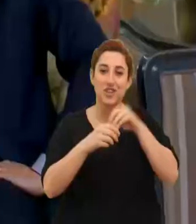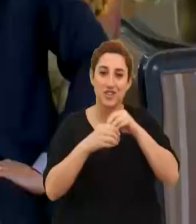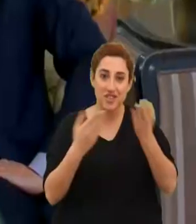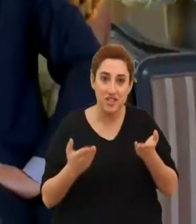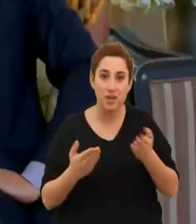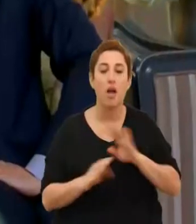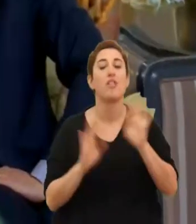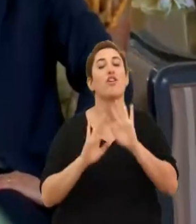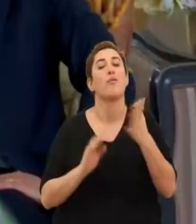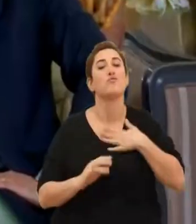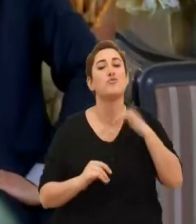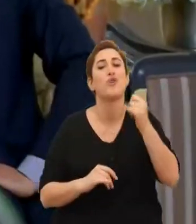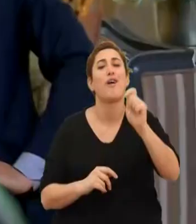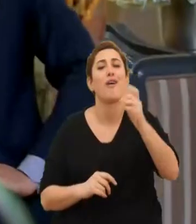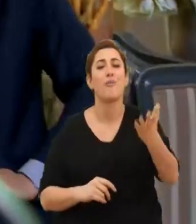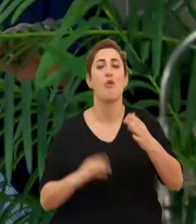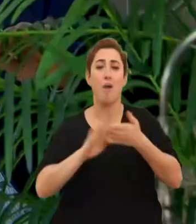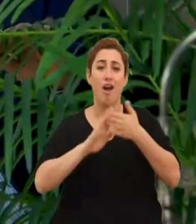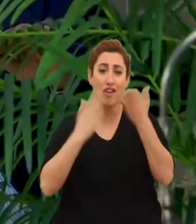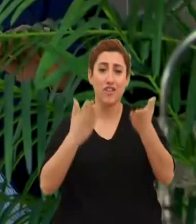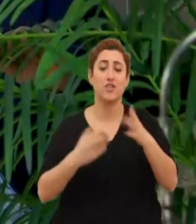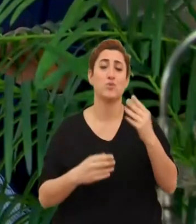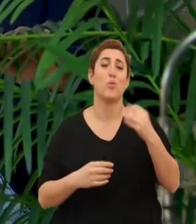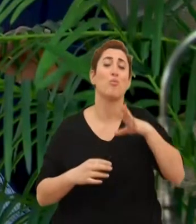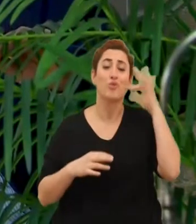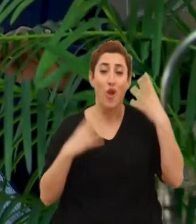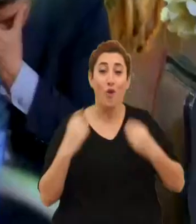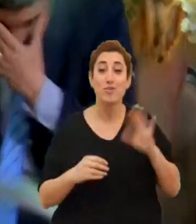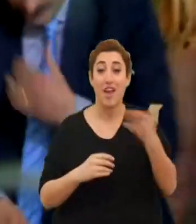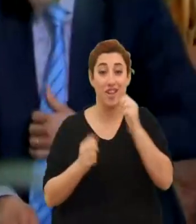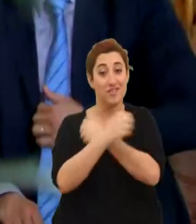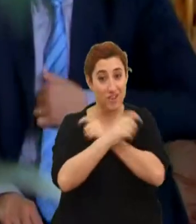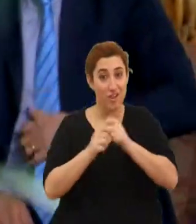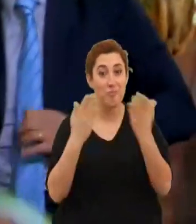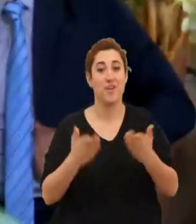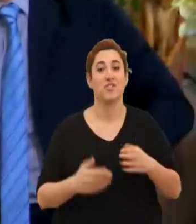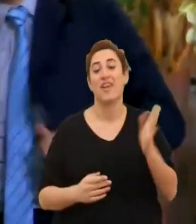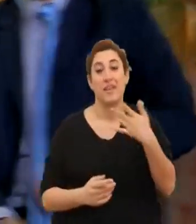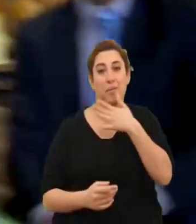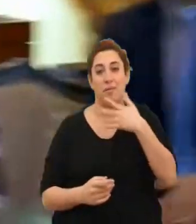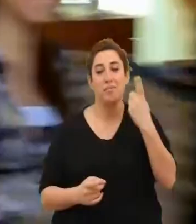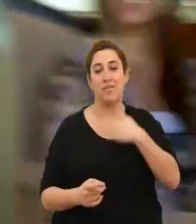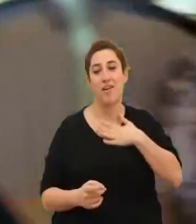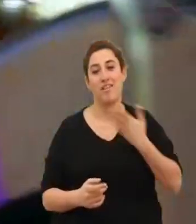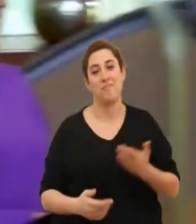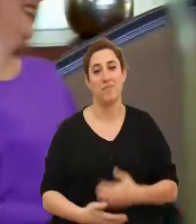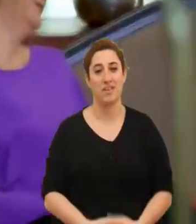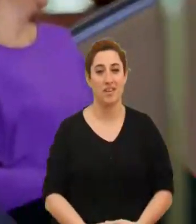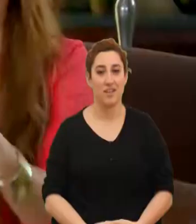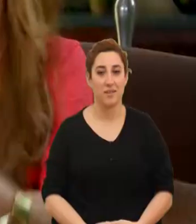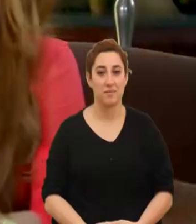teşekkür etmek için ya. Tamam canım şaka yapıyorum. Arkadaşın tabii ya o kadar mutlu olmuş ki herhalde sarılacak. Ay ne bileyim bir tanem ya.